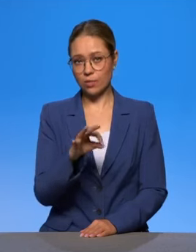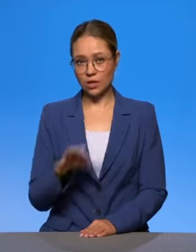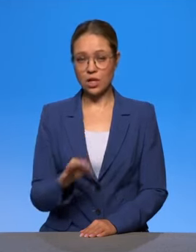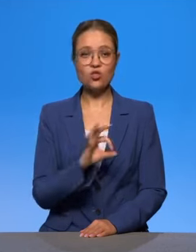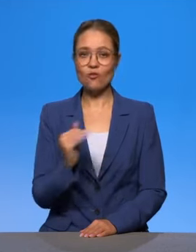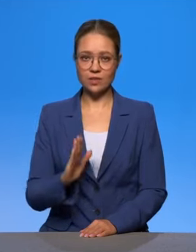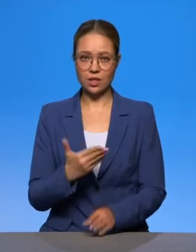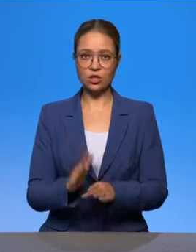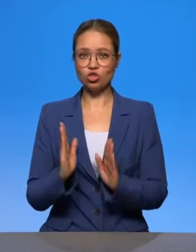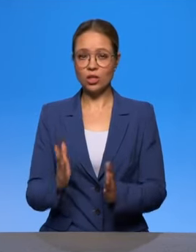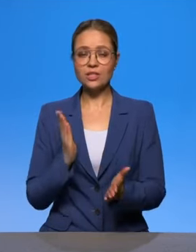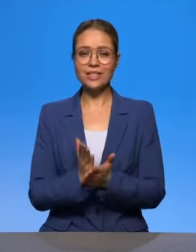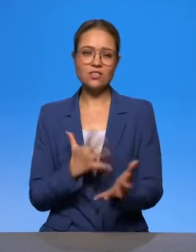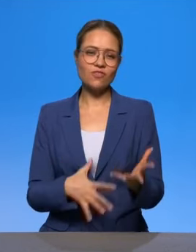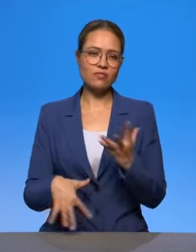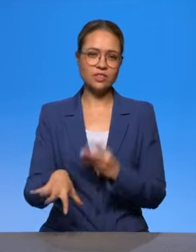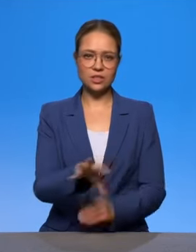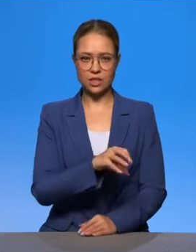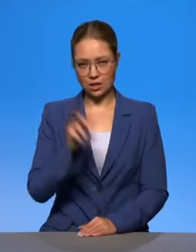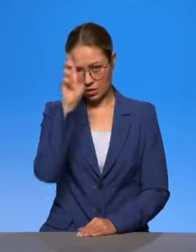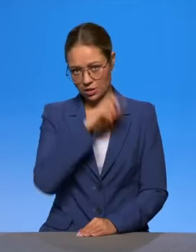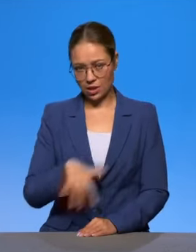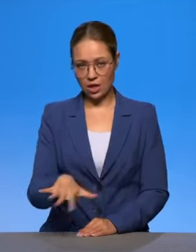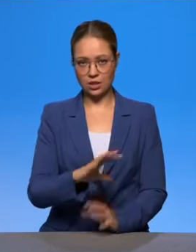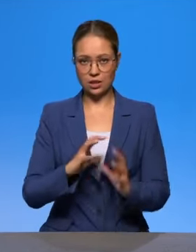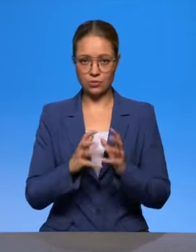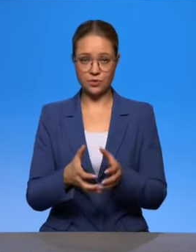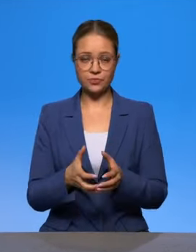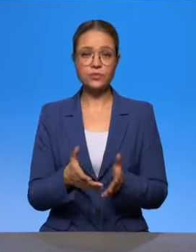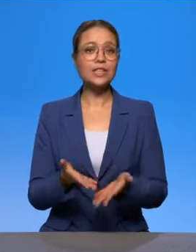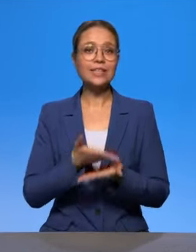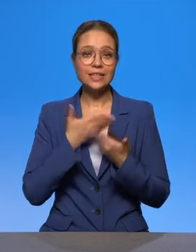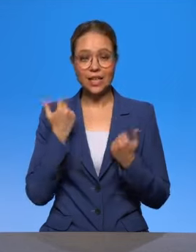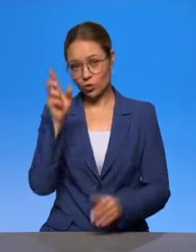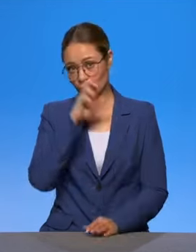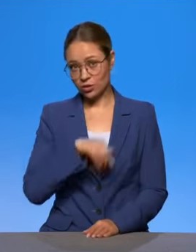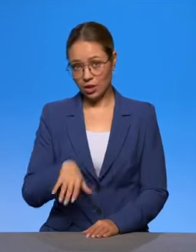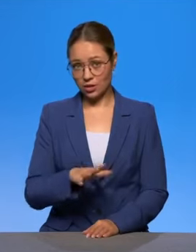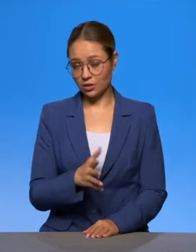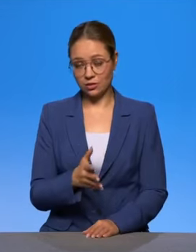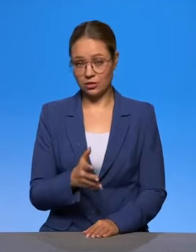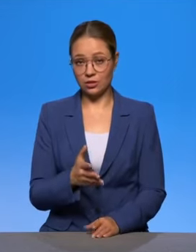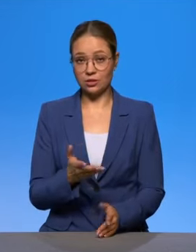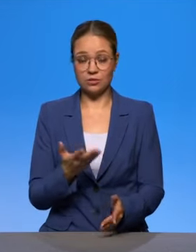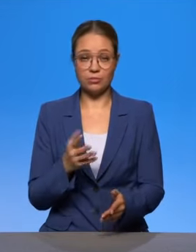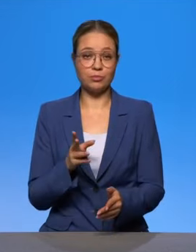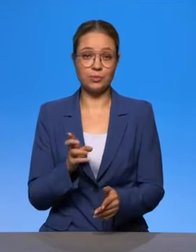во всех странах мира. Не бывает страны, где бы... Если есть собственность, значит, у вас будет